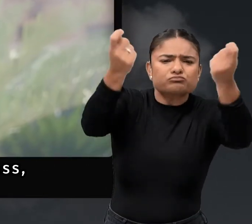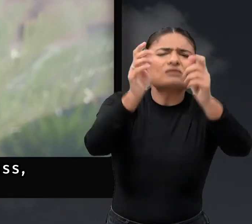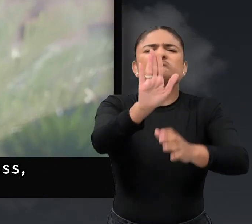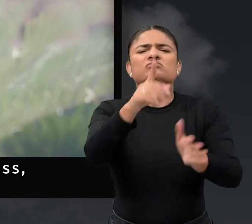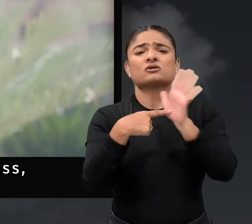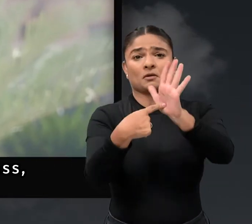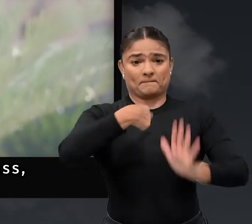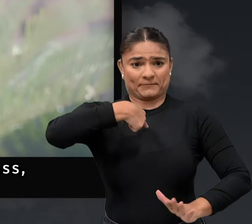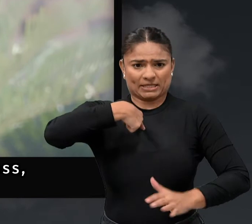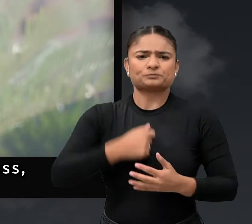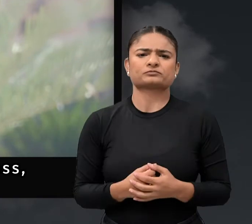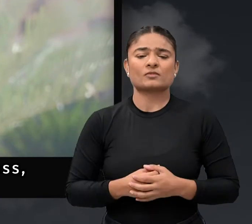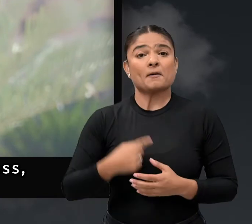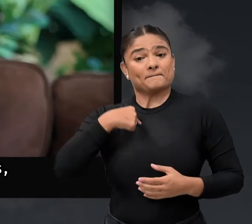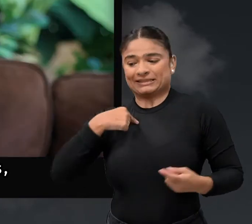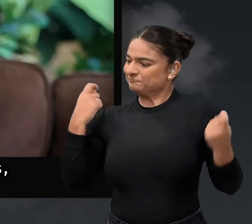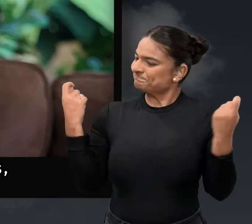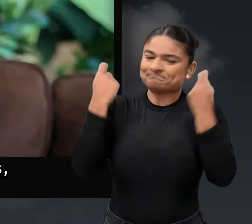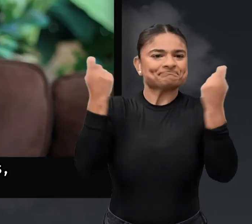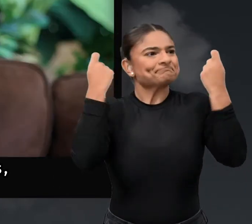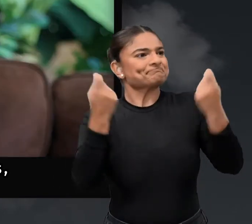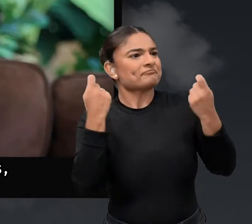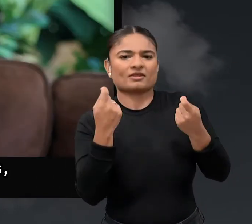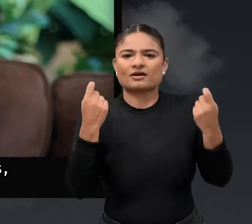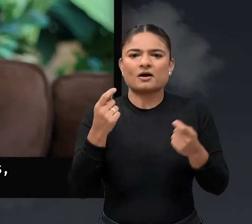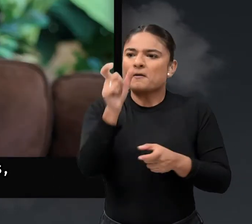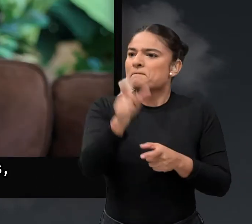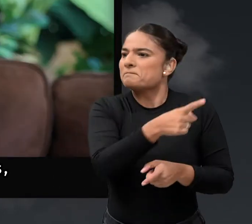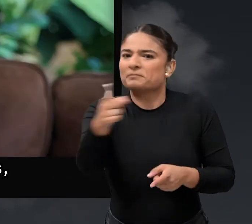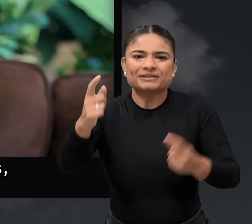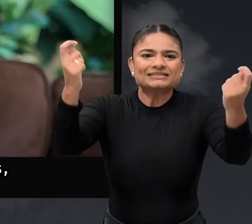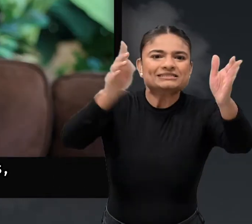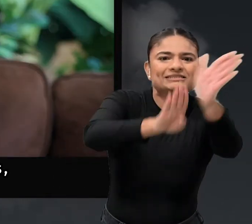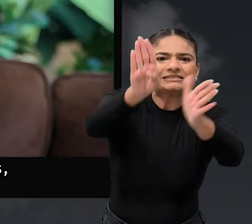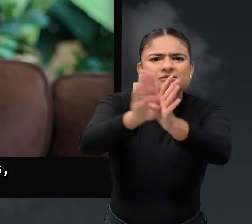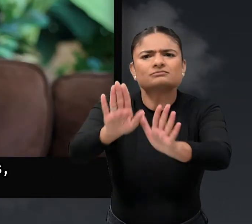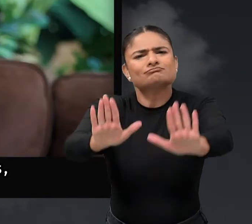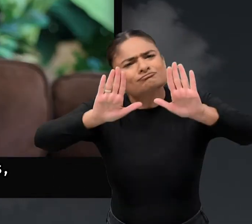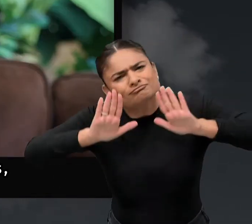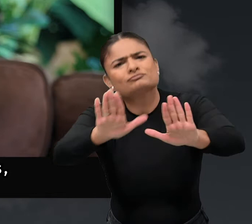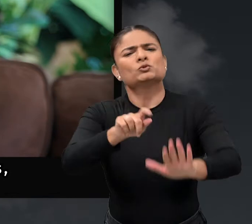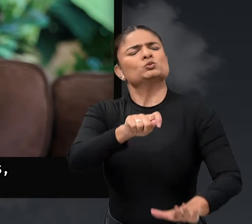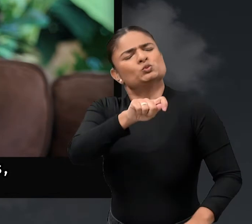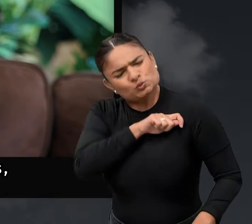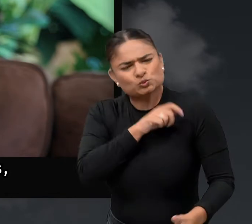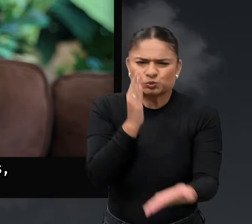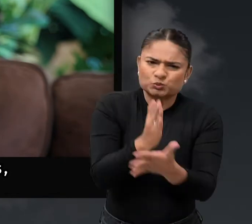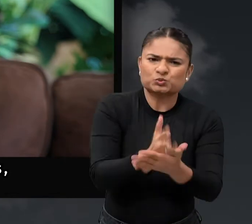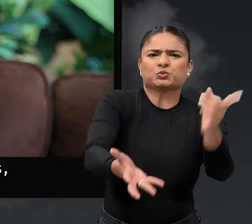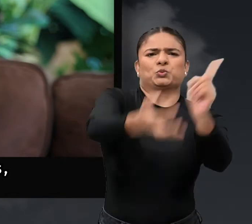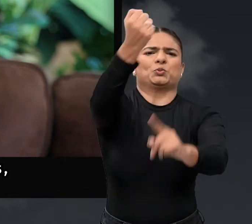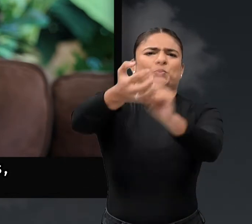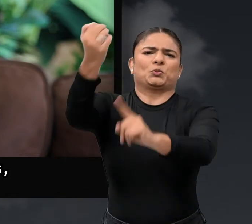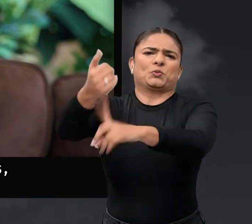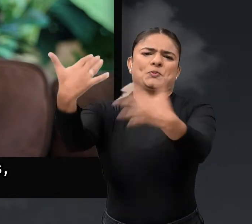ke keteka katleho ya motho e mong ke katleho ya mannete no bane nna ke khone ho ipona nna hore go